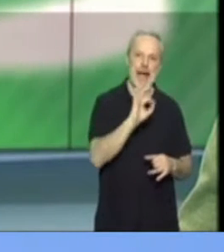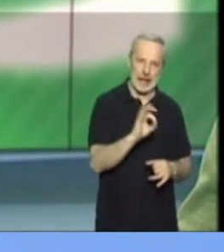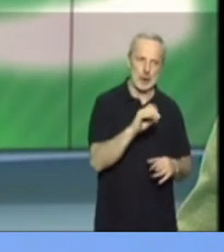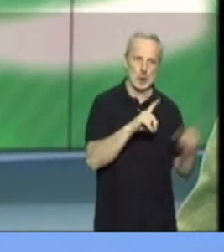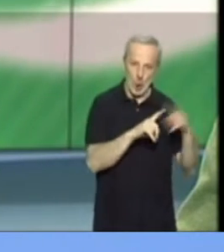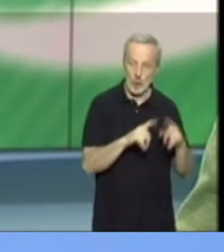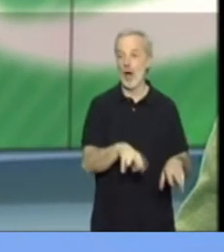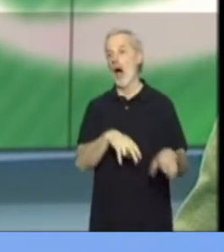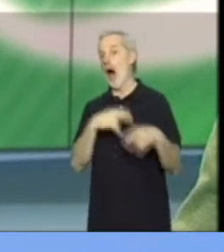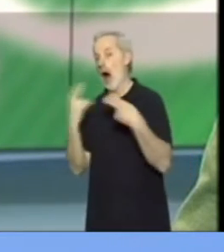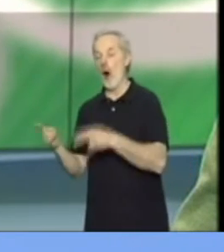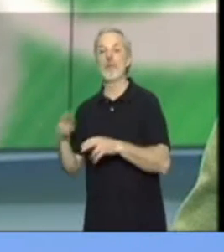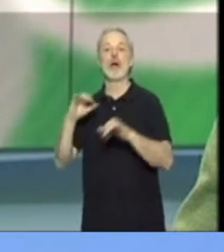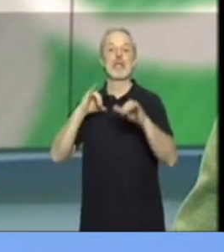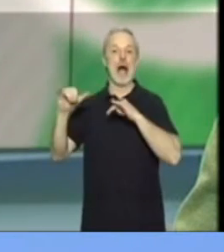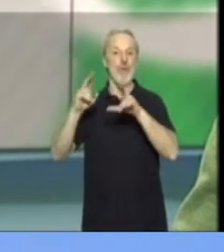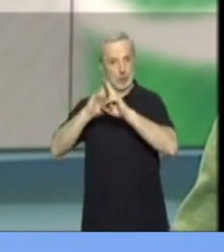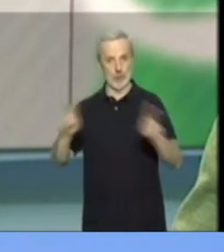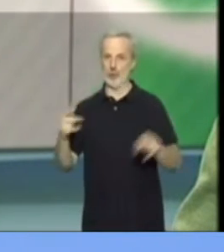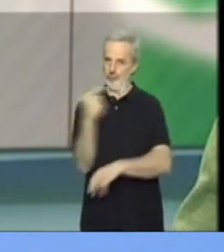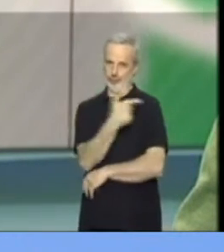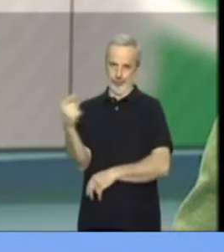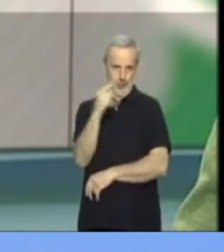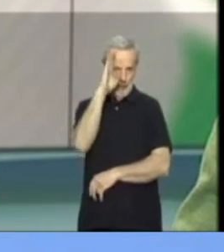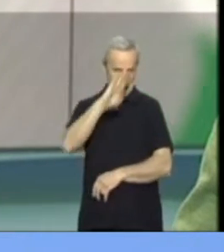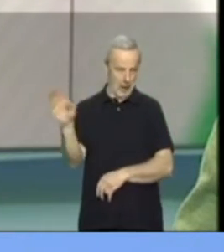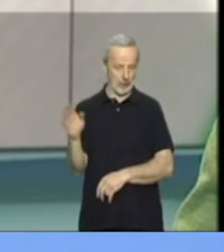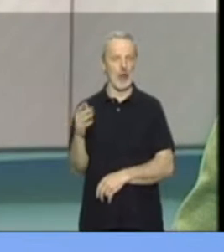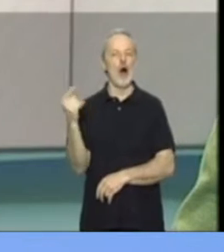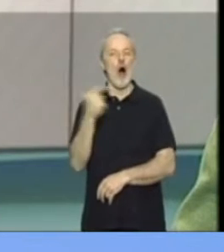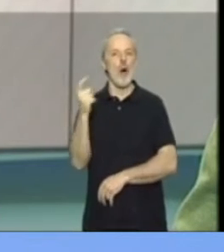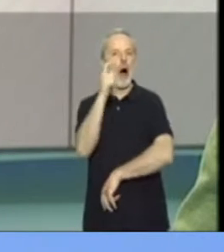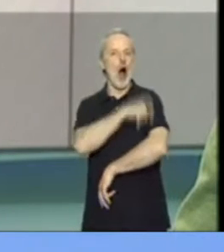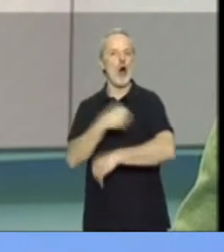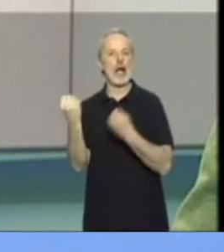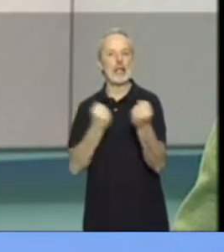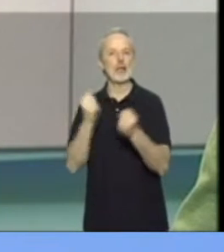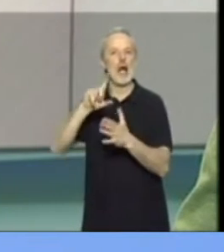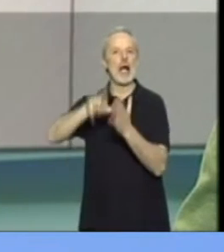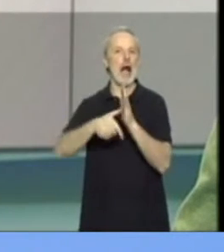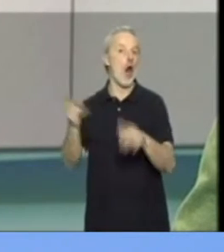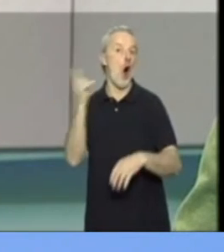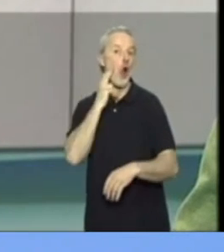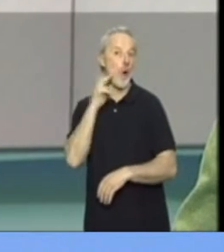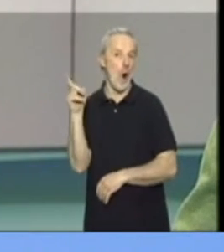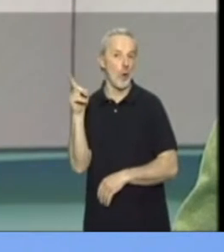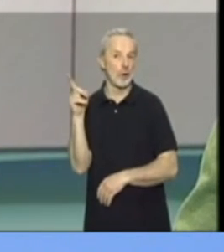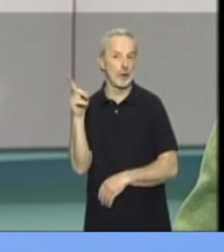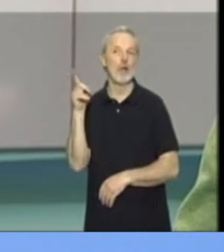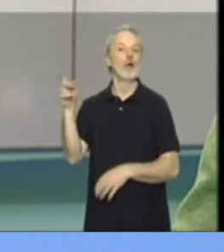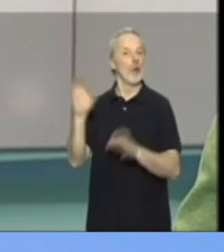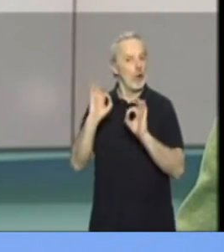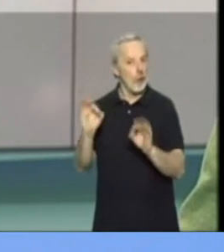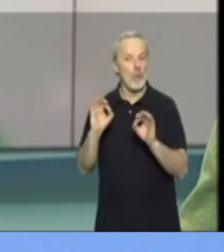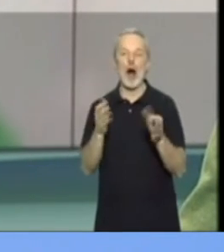českém území. Oba jsou již tradičně organizovány v Olomouckém kraji. Pro ten kraj je to velká rozvojová příležitost, turistická.